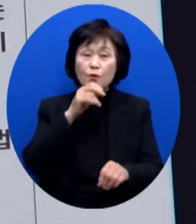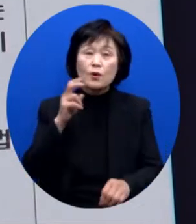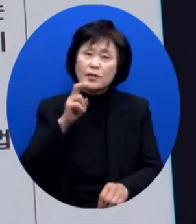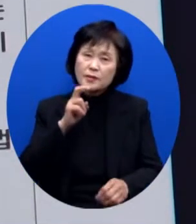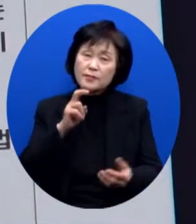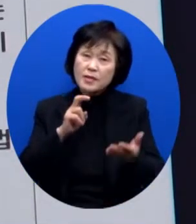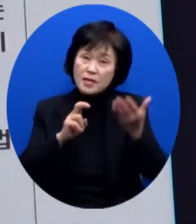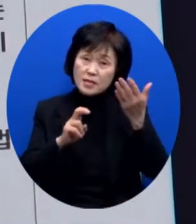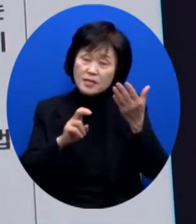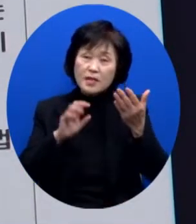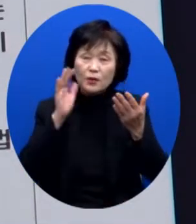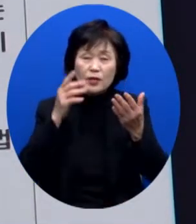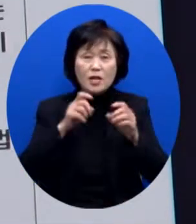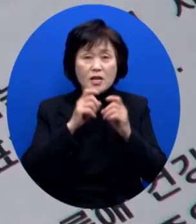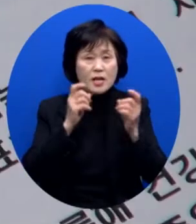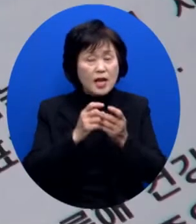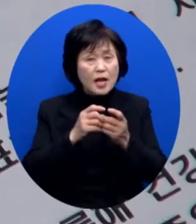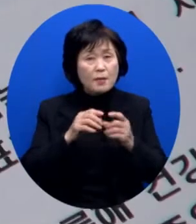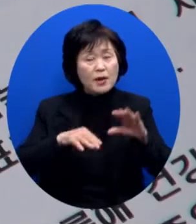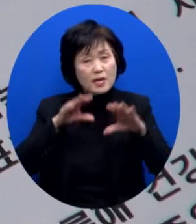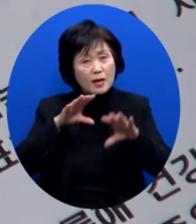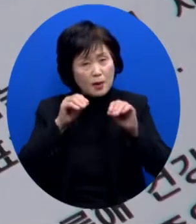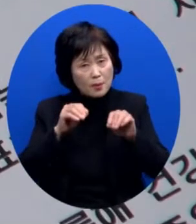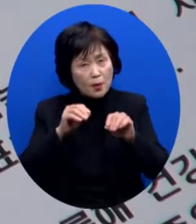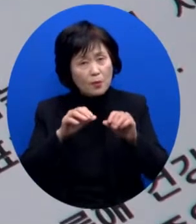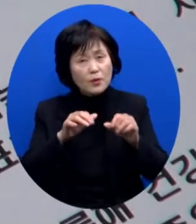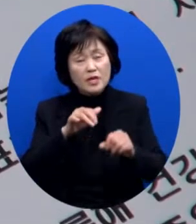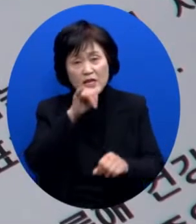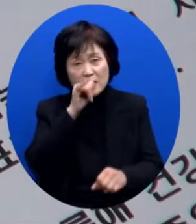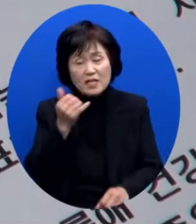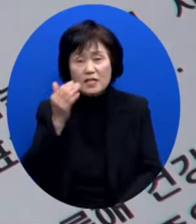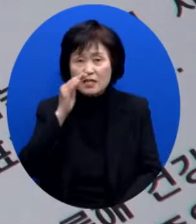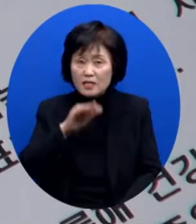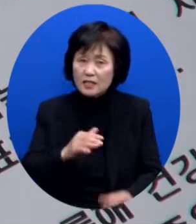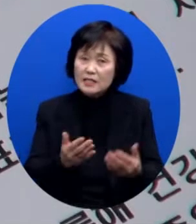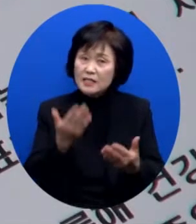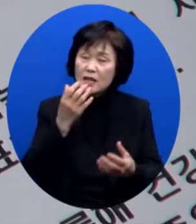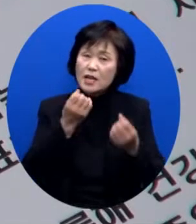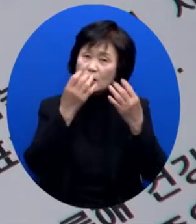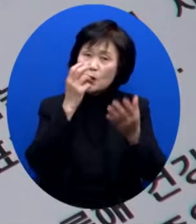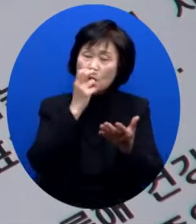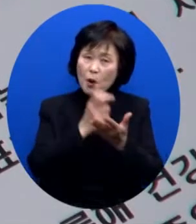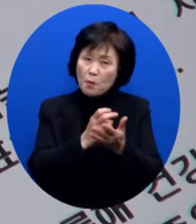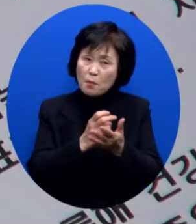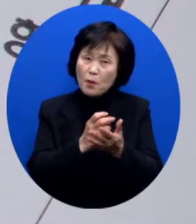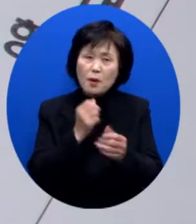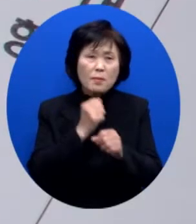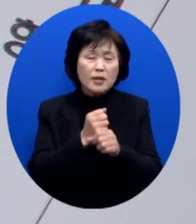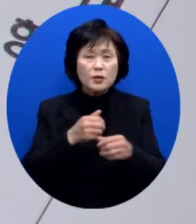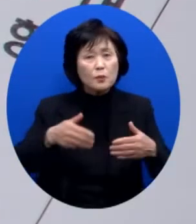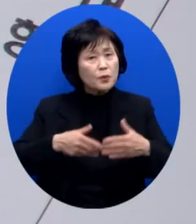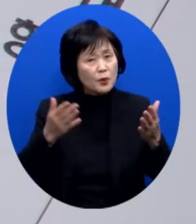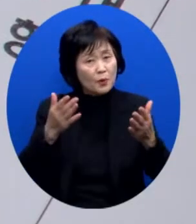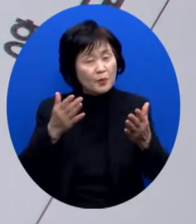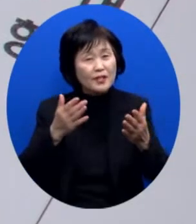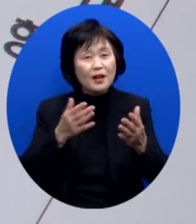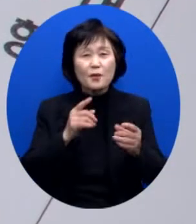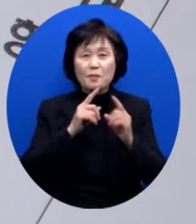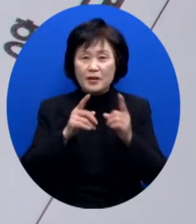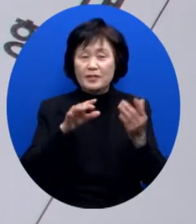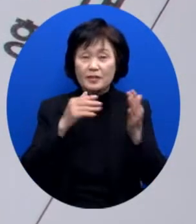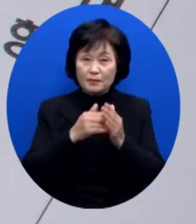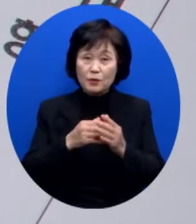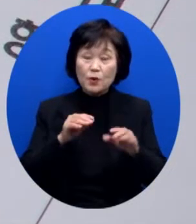개별적 차별금지법이 존재하는 이상 새로운 법을 제정할 필요가 없다는 것이 이유였습니다 또 차별금지법